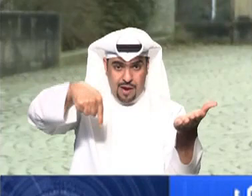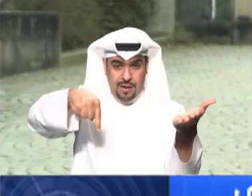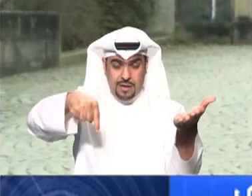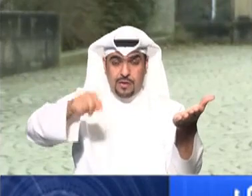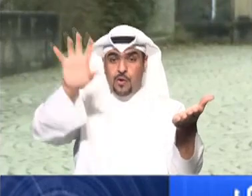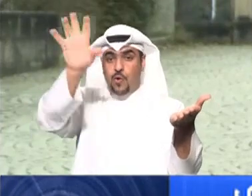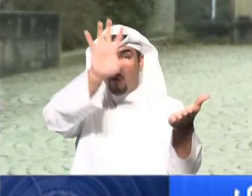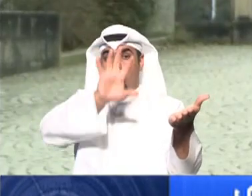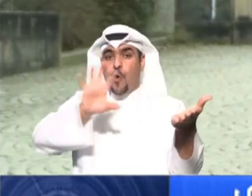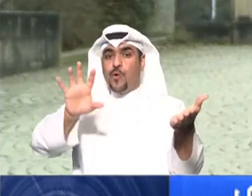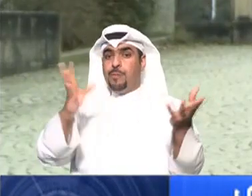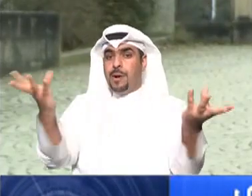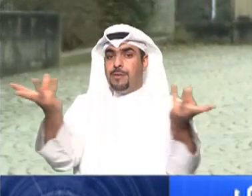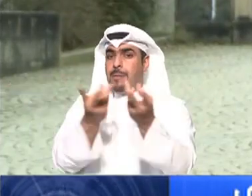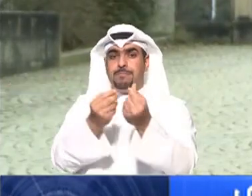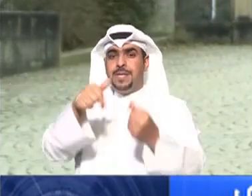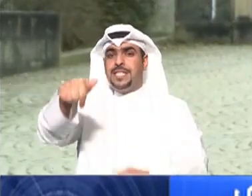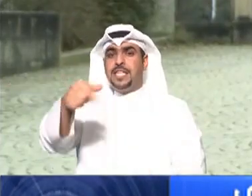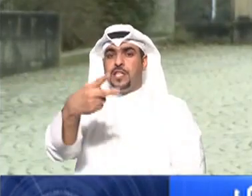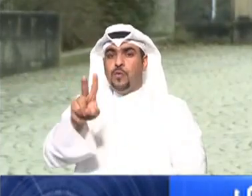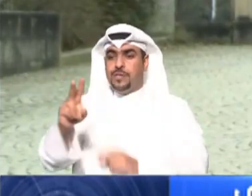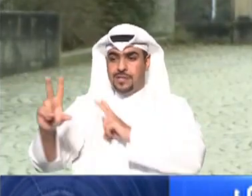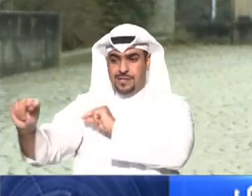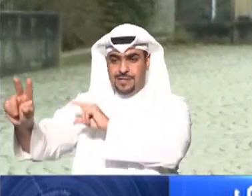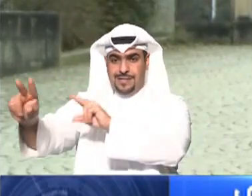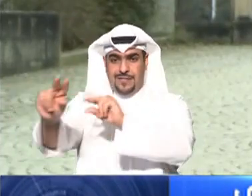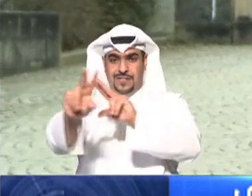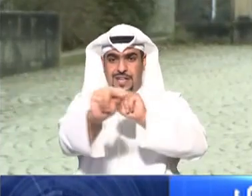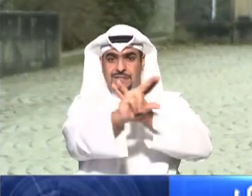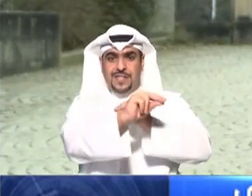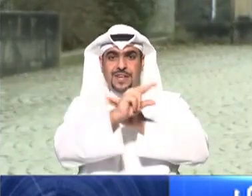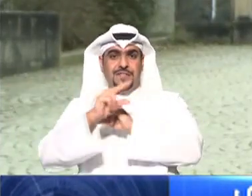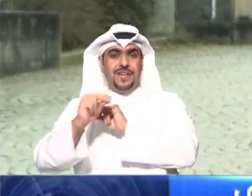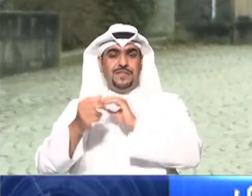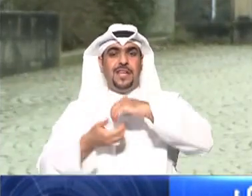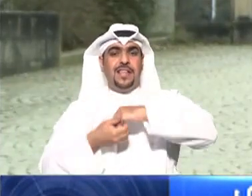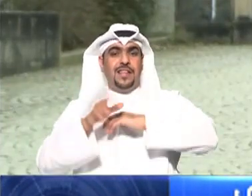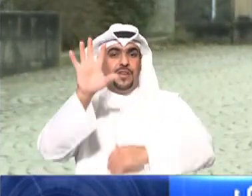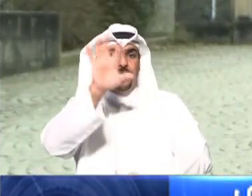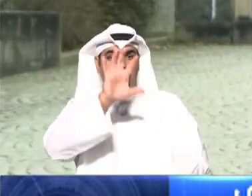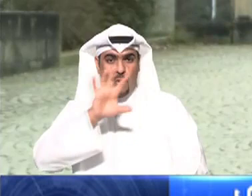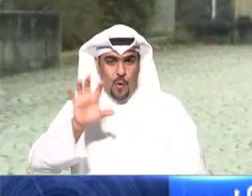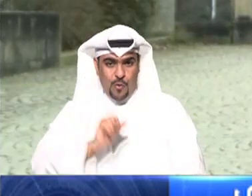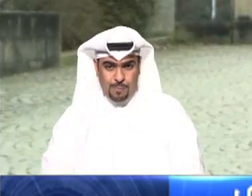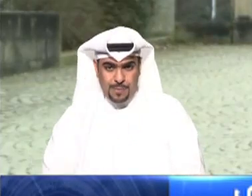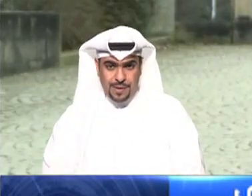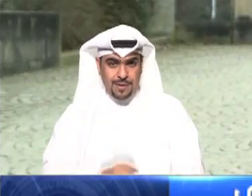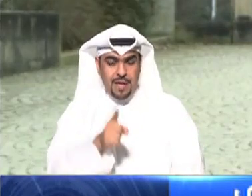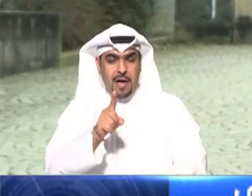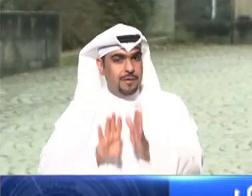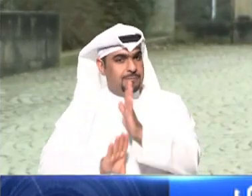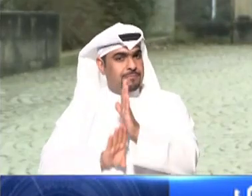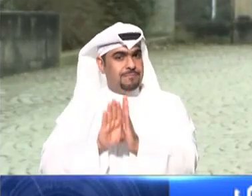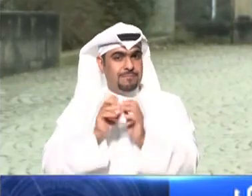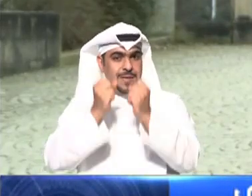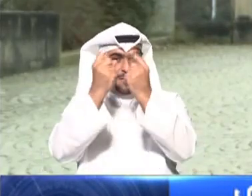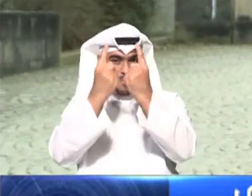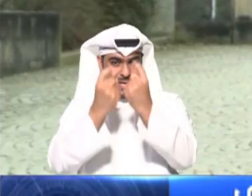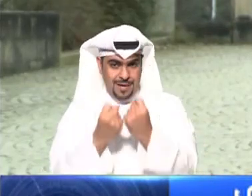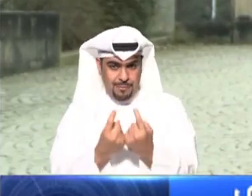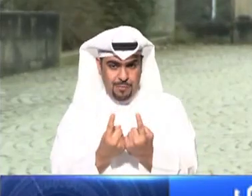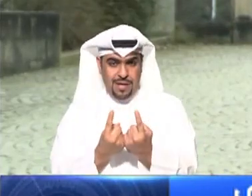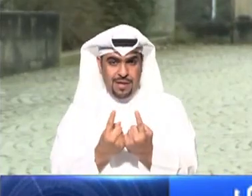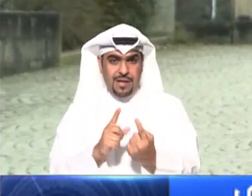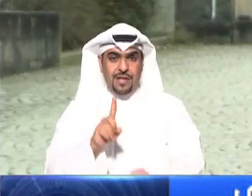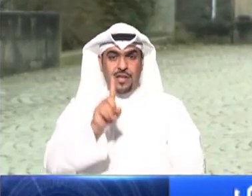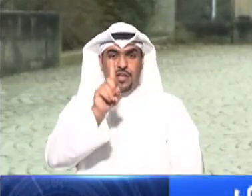الأخرى الأعضاء في الاتحاد الأوروبي. فهذا الحقيقة إنجاز كبير، ويوفر لنا طرق